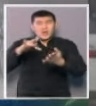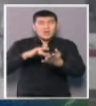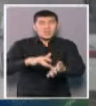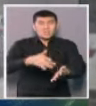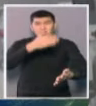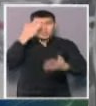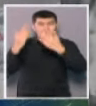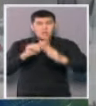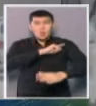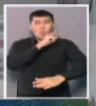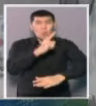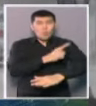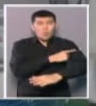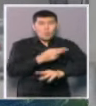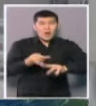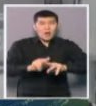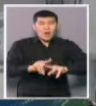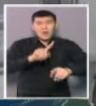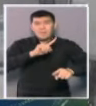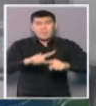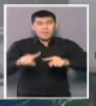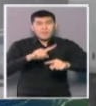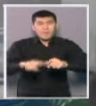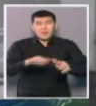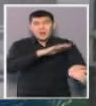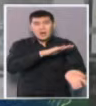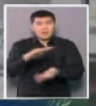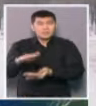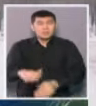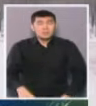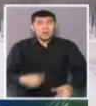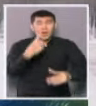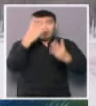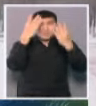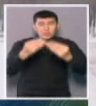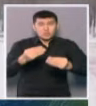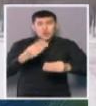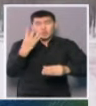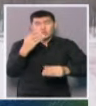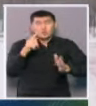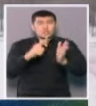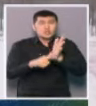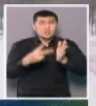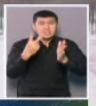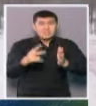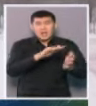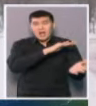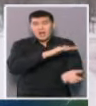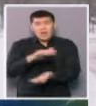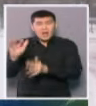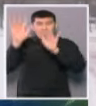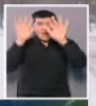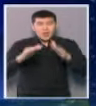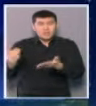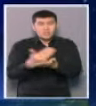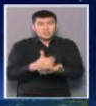соққан желдің екпіні 15-18 метр секундқа дейін жеткен болатын. Бір күннің өзінде 472 текше метр қар